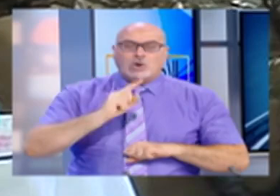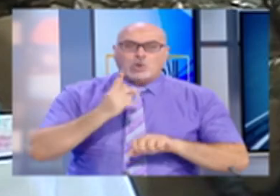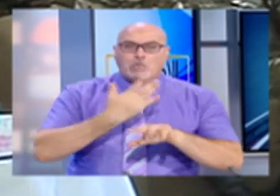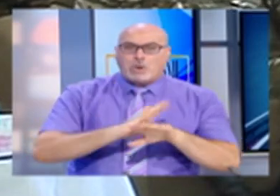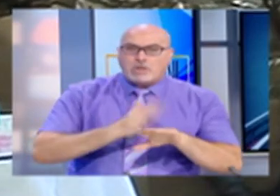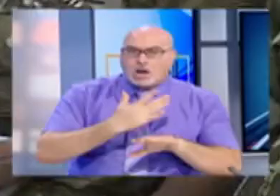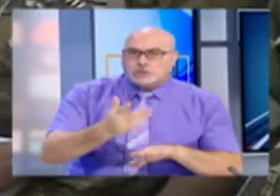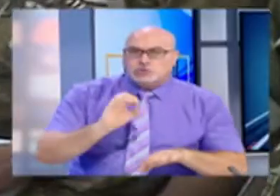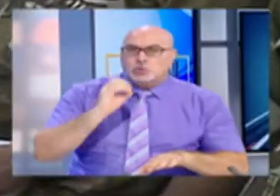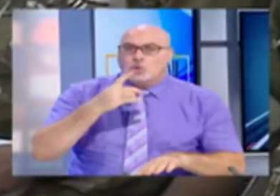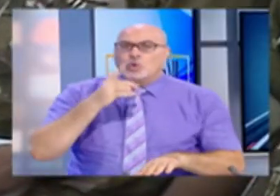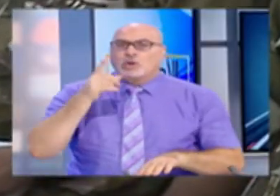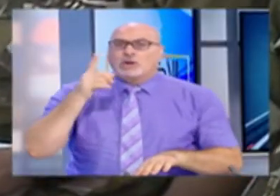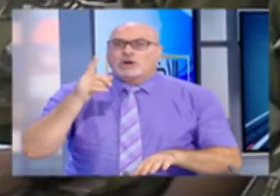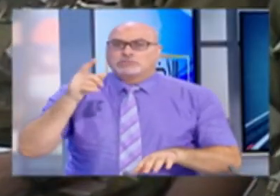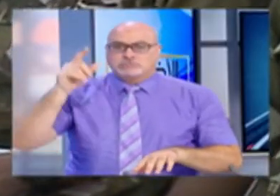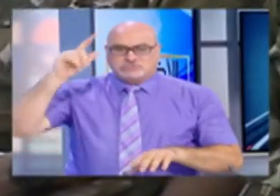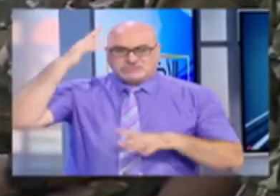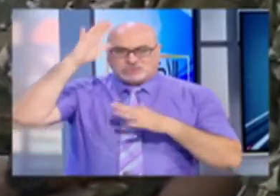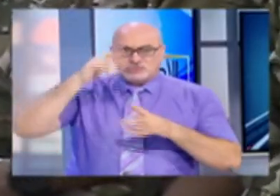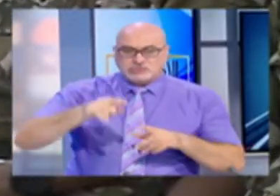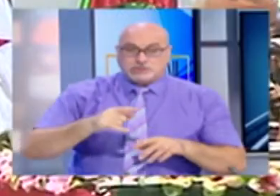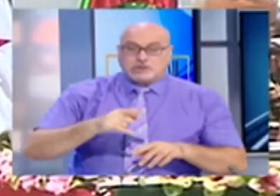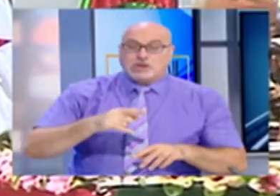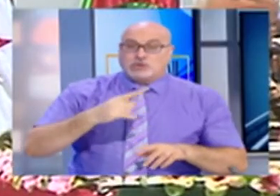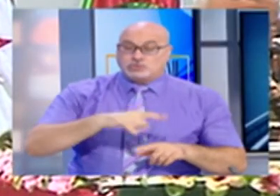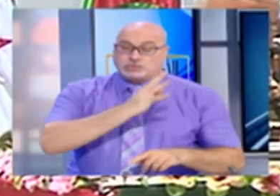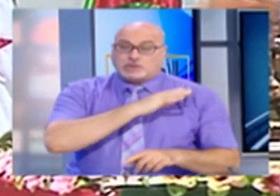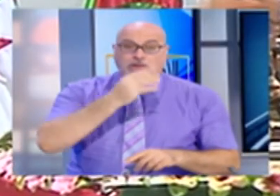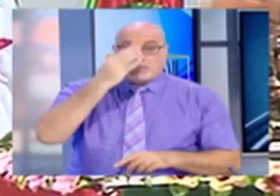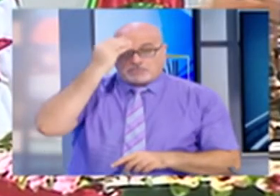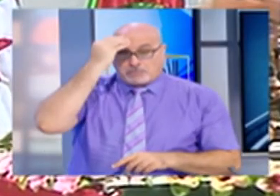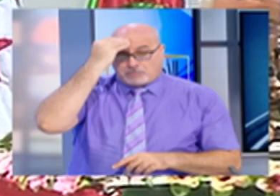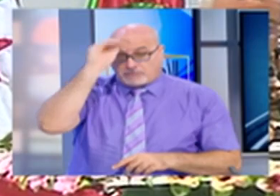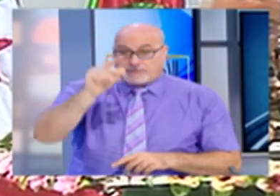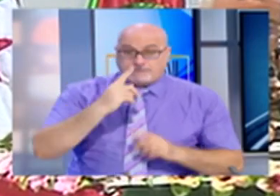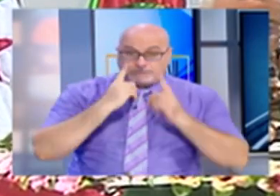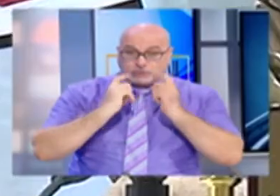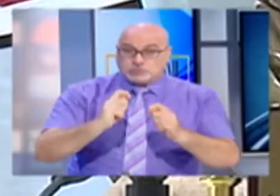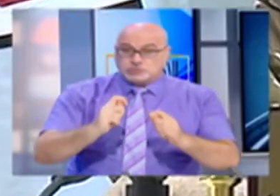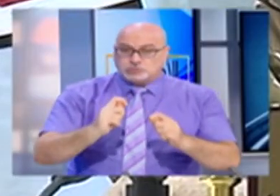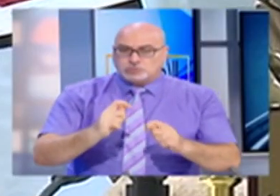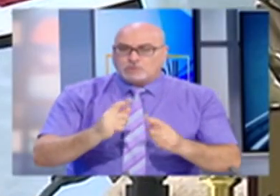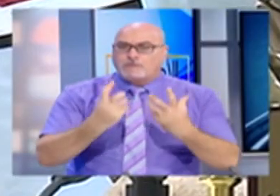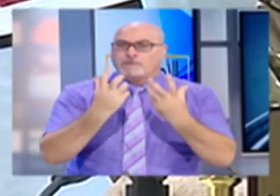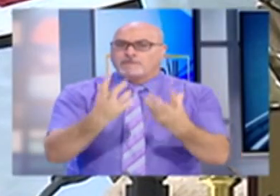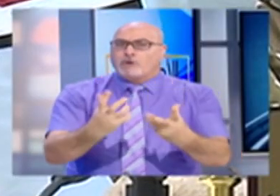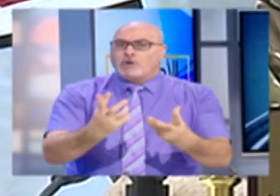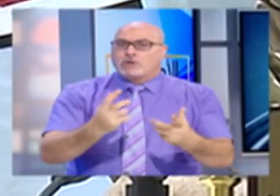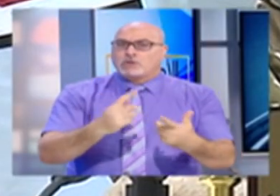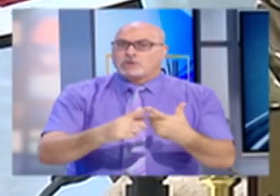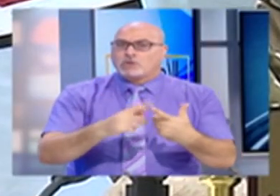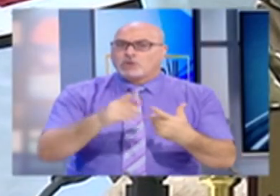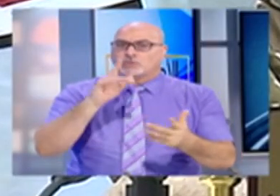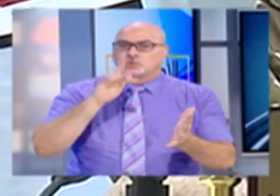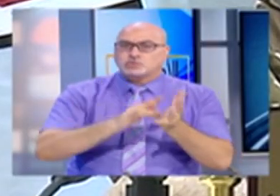وعيد من أي طرف كان، محذرا تلك الأطراف المتعطشة للسلطة من مغبة